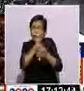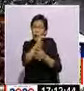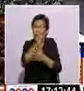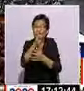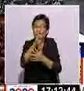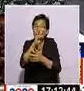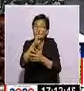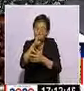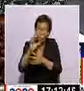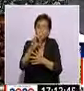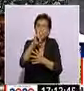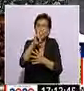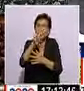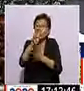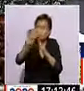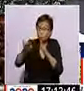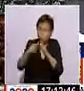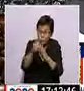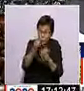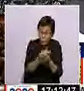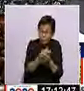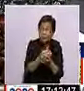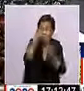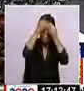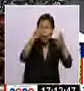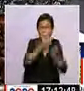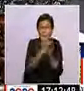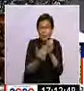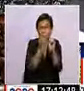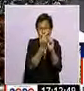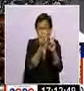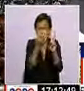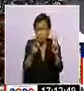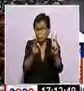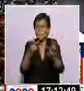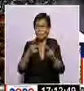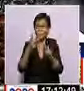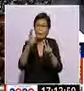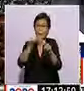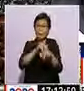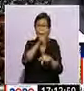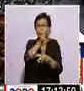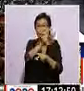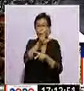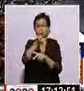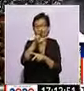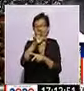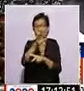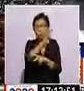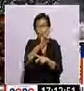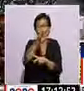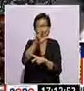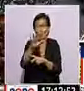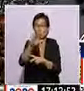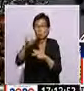juta ringgit seperti yang diumumkan dalam Belanjawan 2019 kepada RM135 juta ringgit